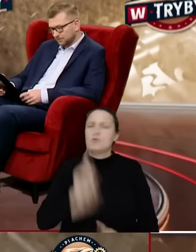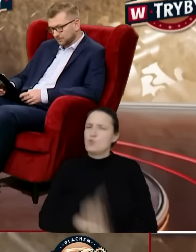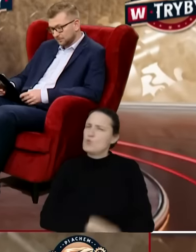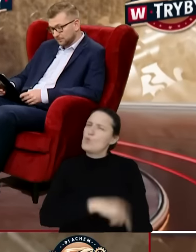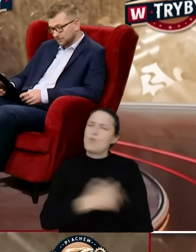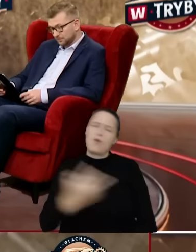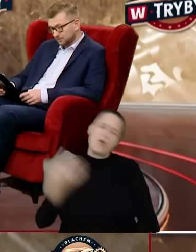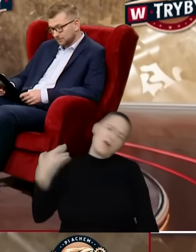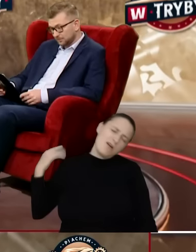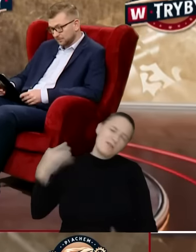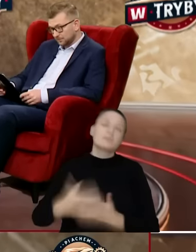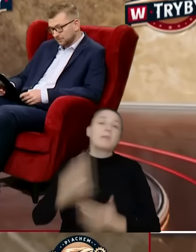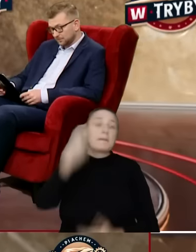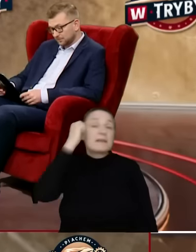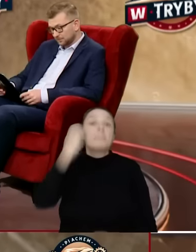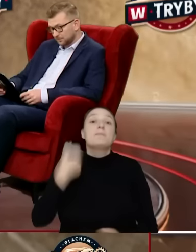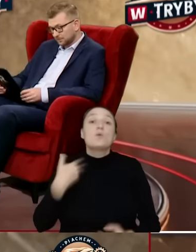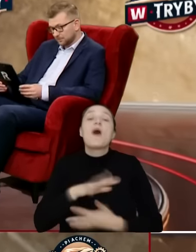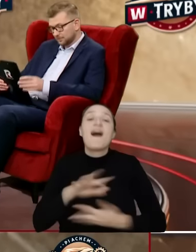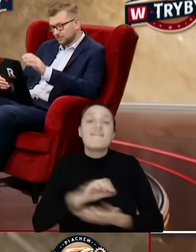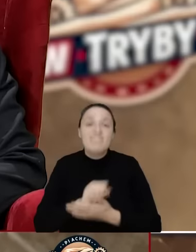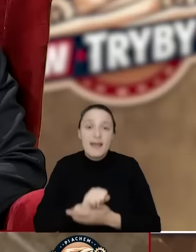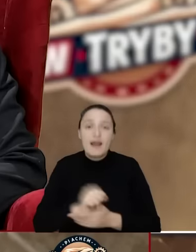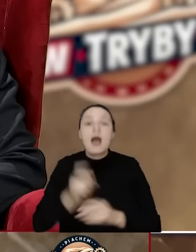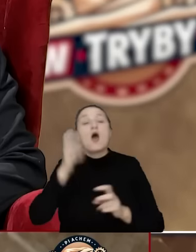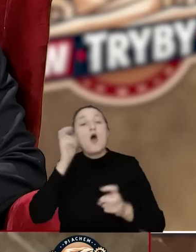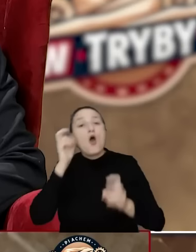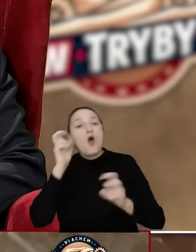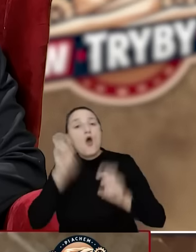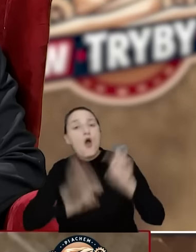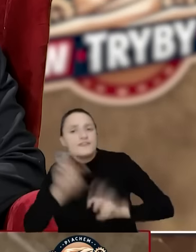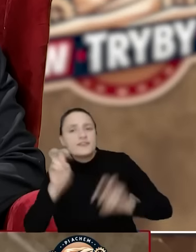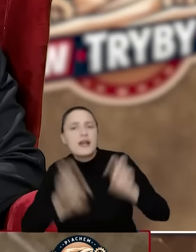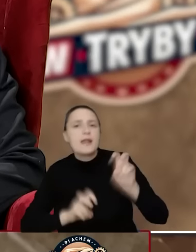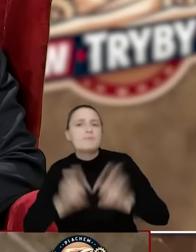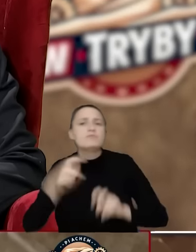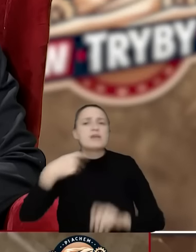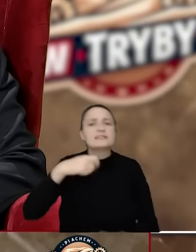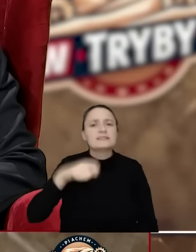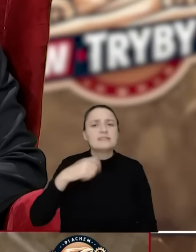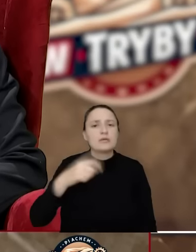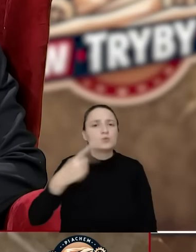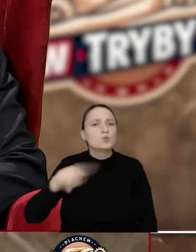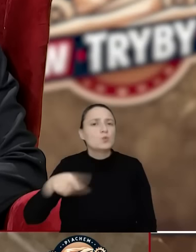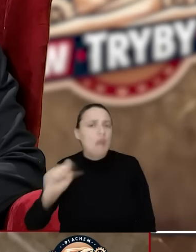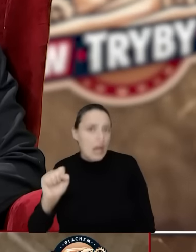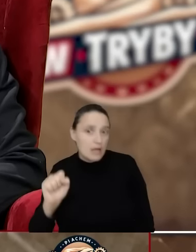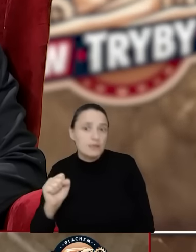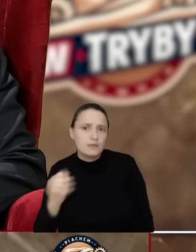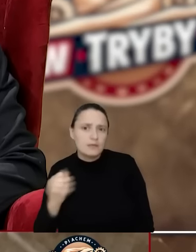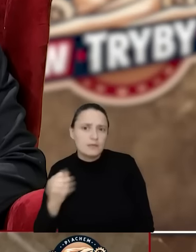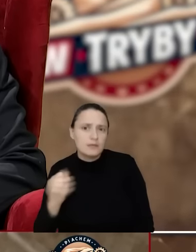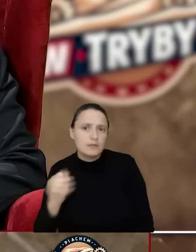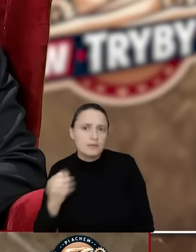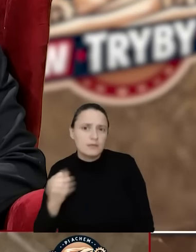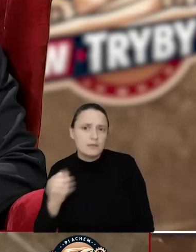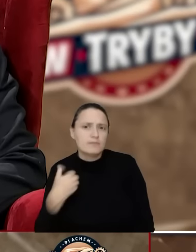była afera z hotelami późniejszego prezydenta Andrzeja Dudy, wtedy kandydował i